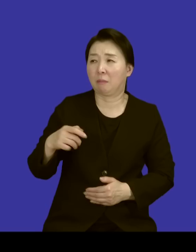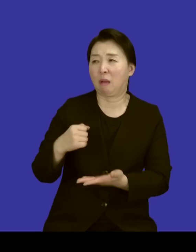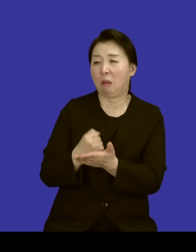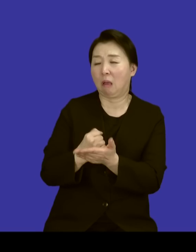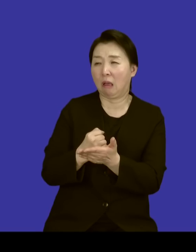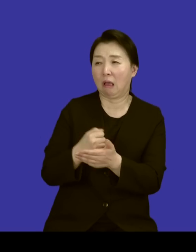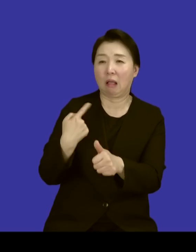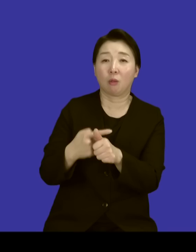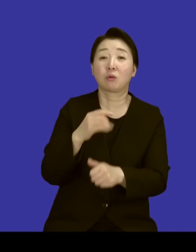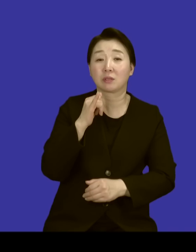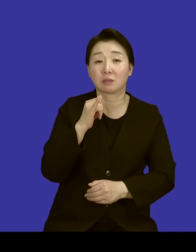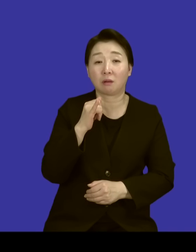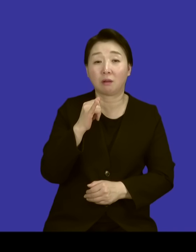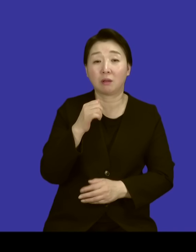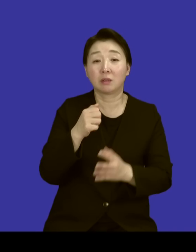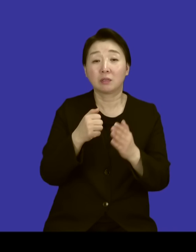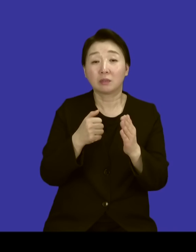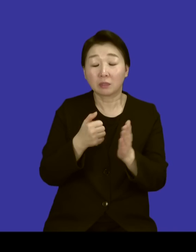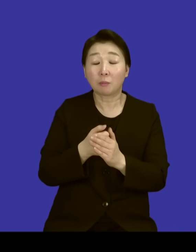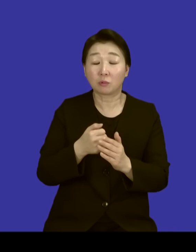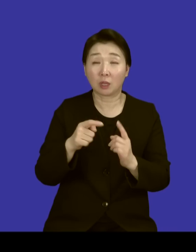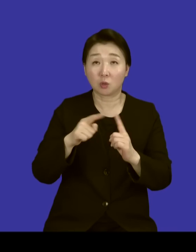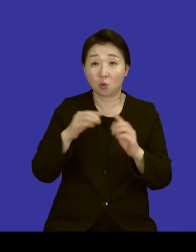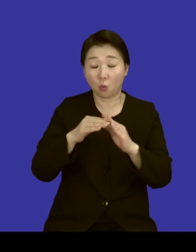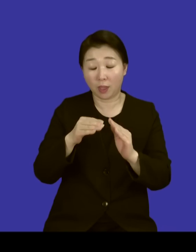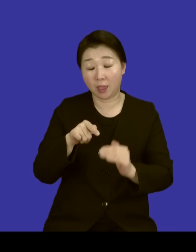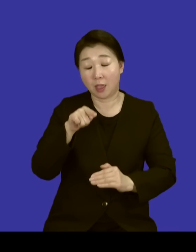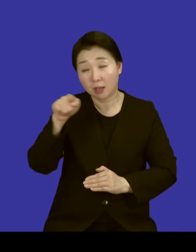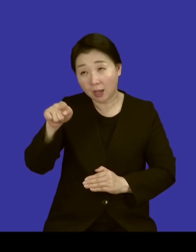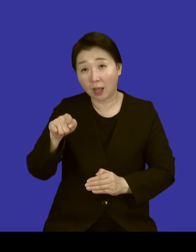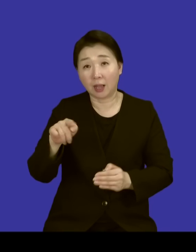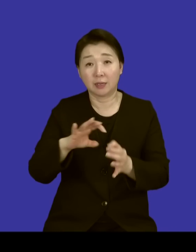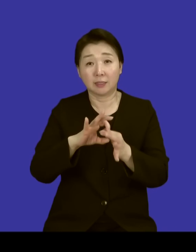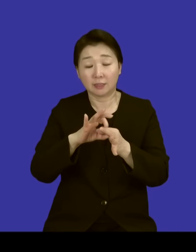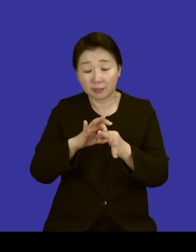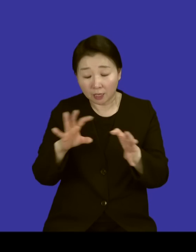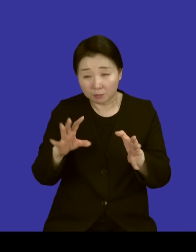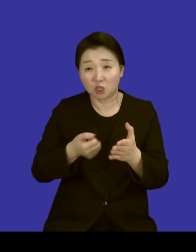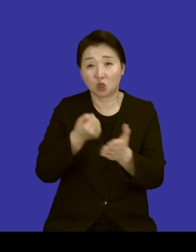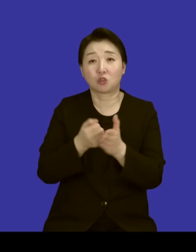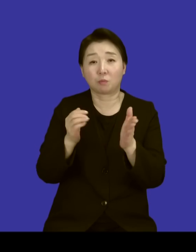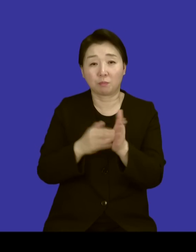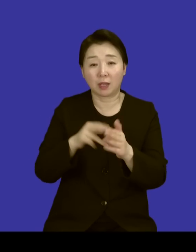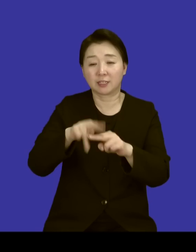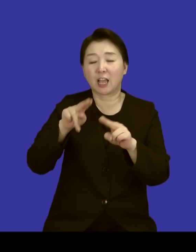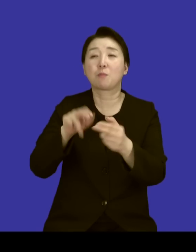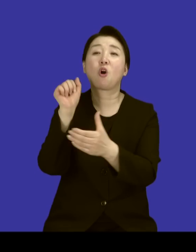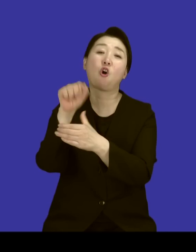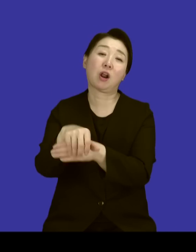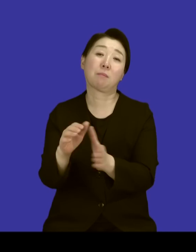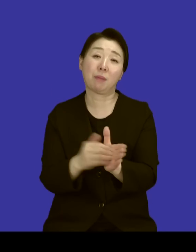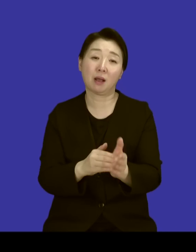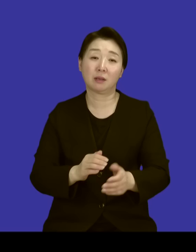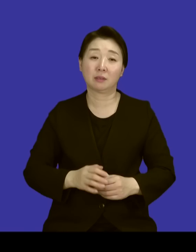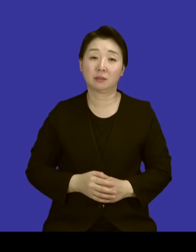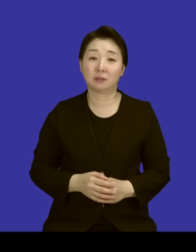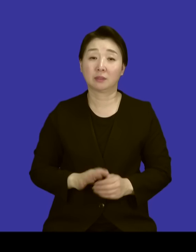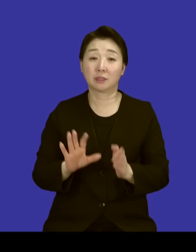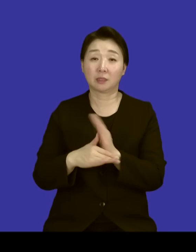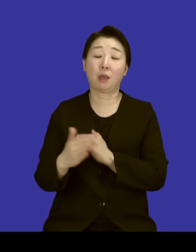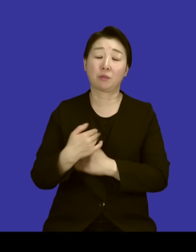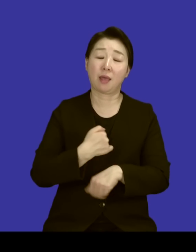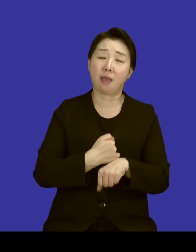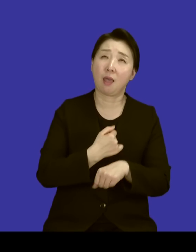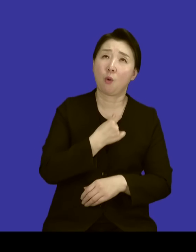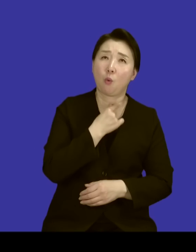그렇죠. 한국을 가시든 뭐 다른 교회를 가시든 결정되면 사임을 허락해 주겠다 예. 그러시더라고요. 네. 그래서 그때부터 본격적으로 내가